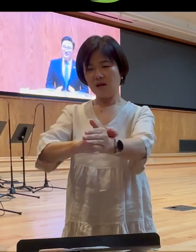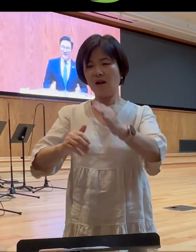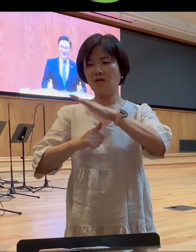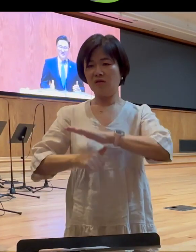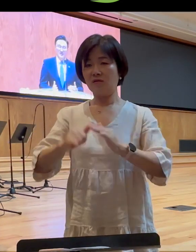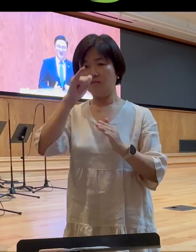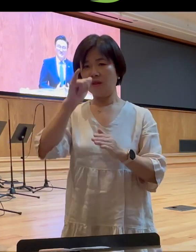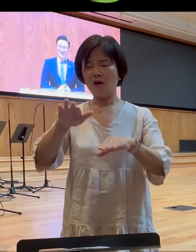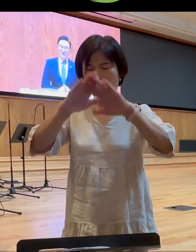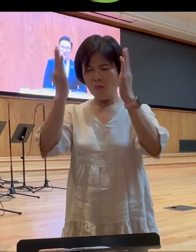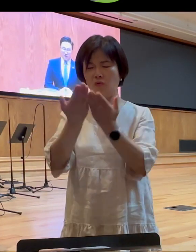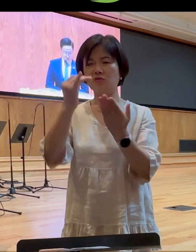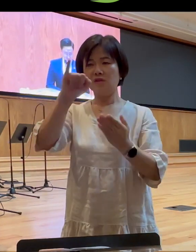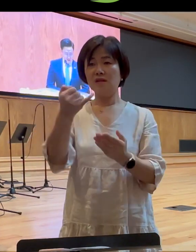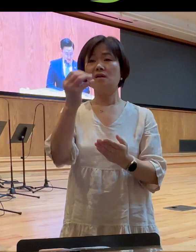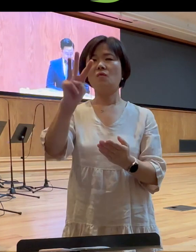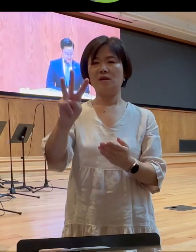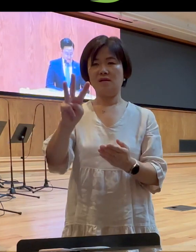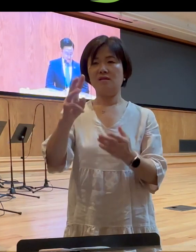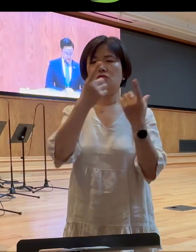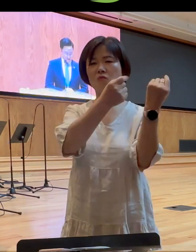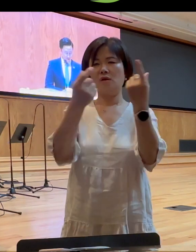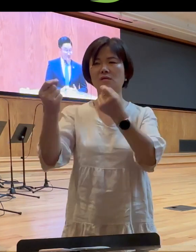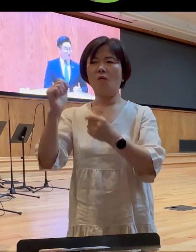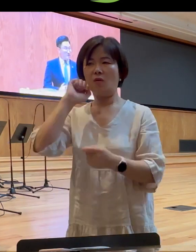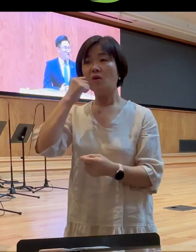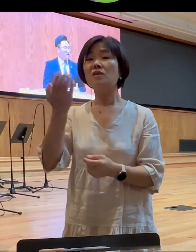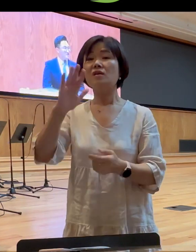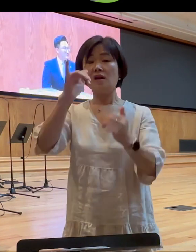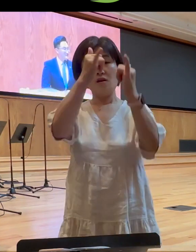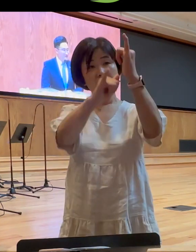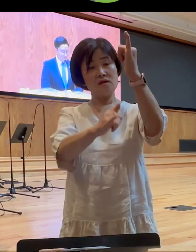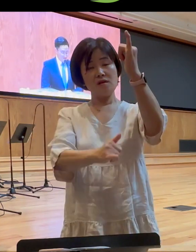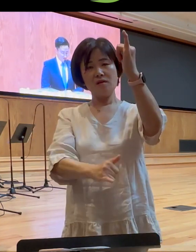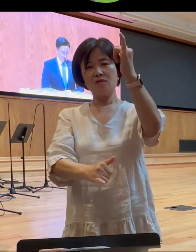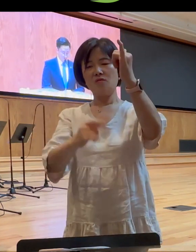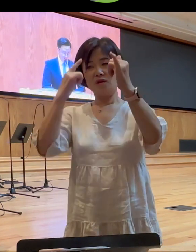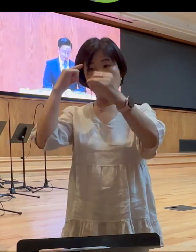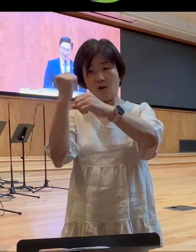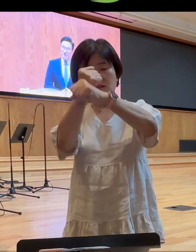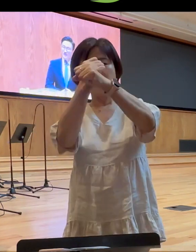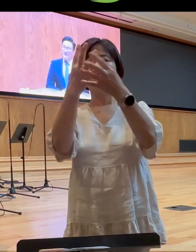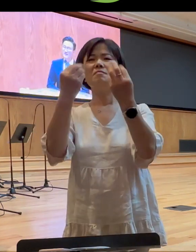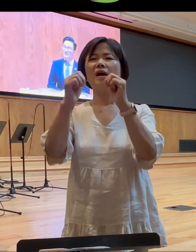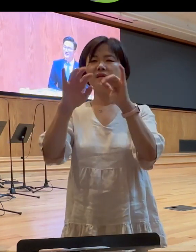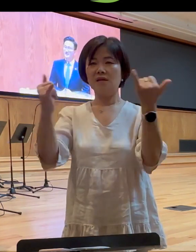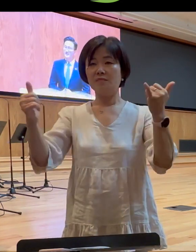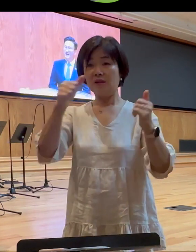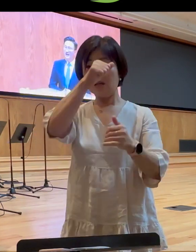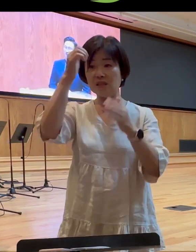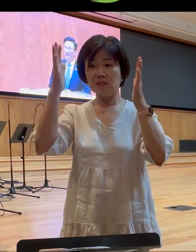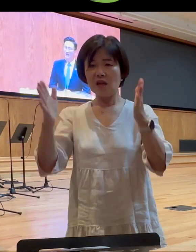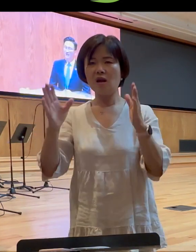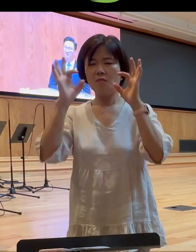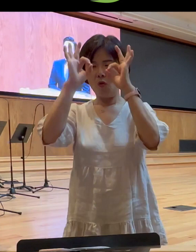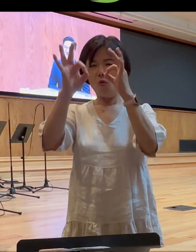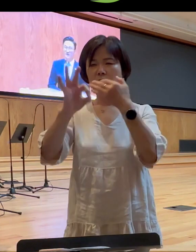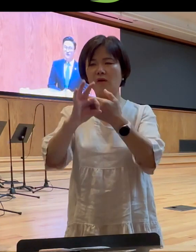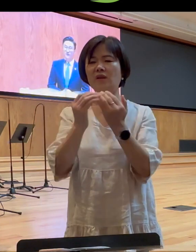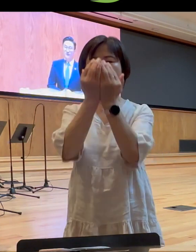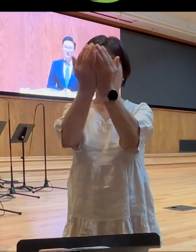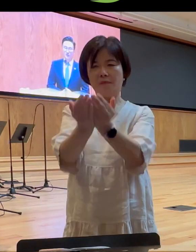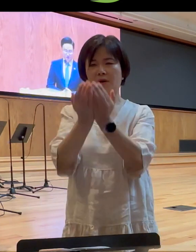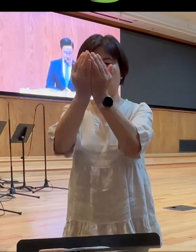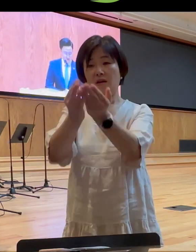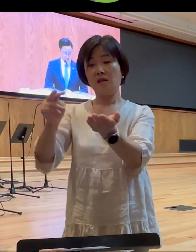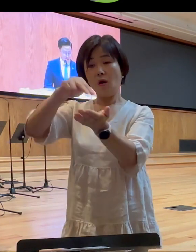모두가 다 제시카 왓슨이 될 수는 없지만 역사 속의 철학자들 그리고 많은 사람들이 인생을 항해에